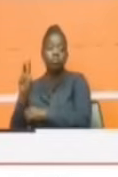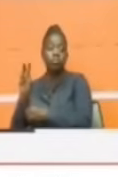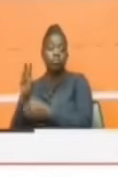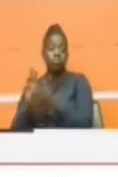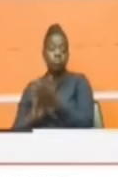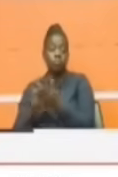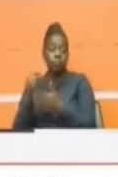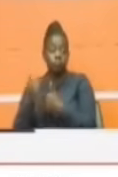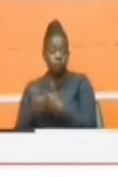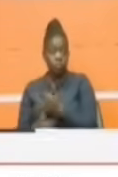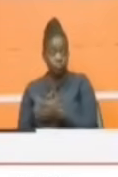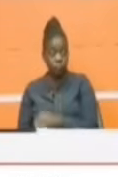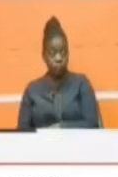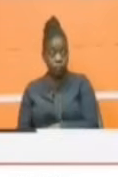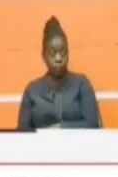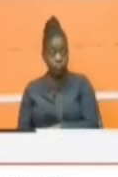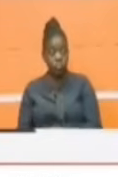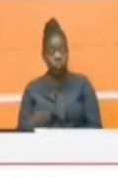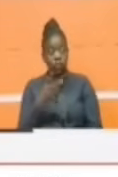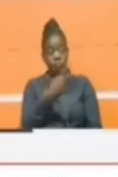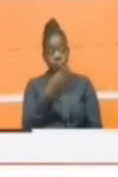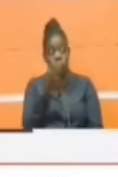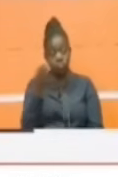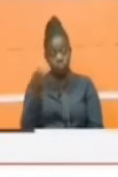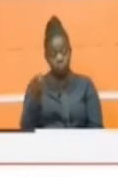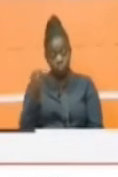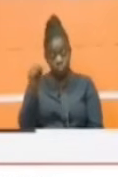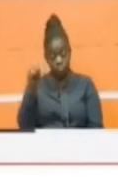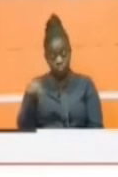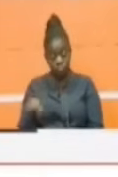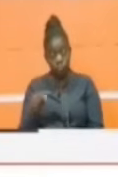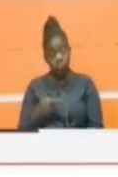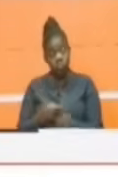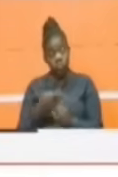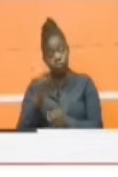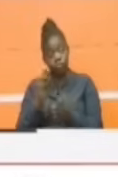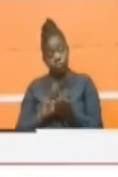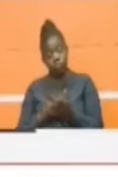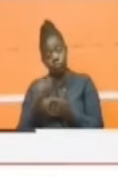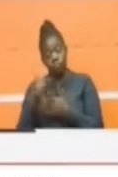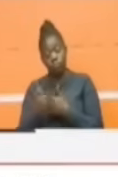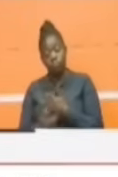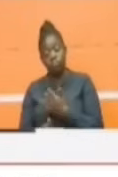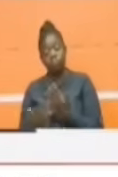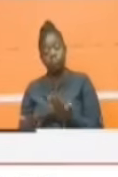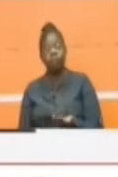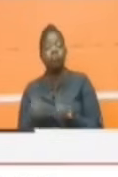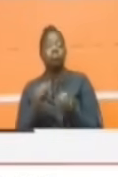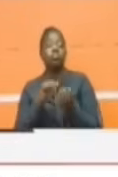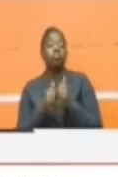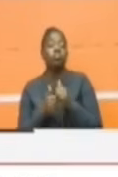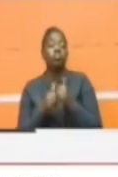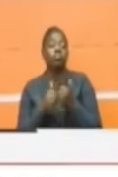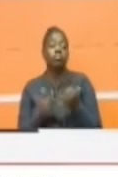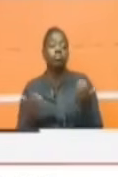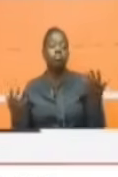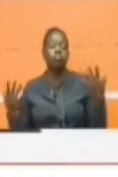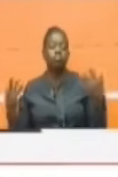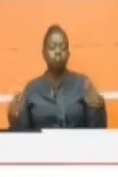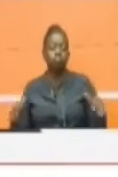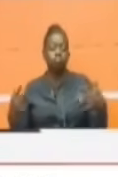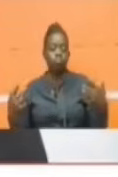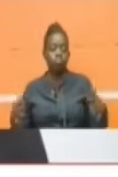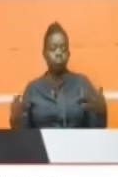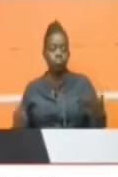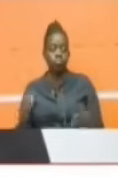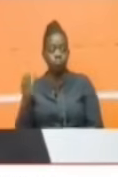May. Kati nga 26 omwezi guno ogwa May tugenda kubeerawo n'empaka gagadde